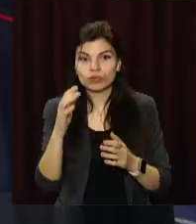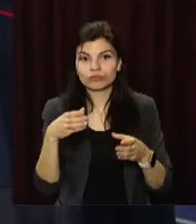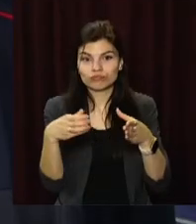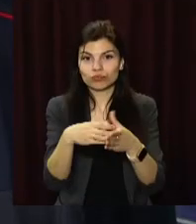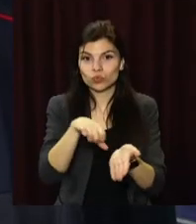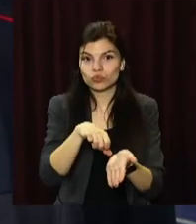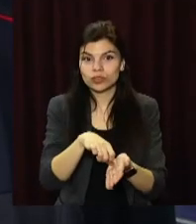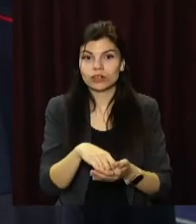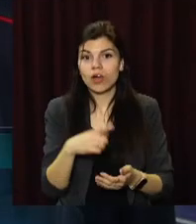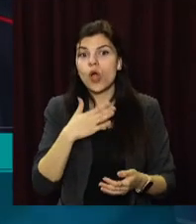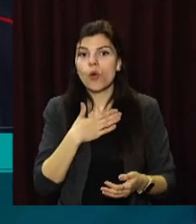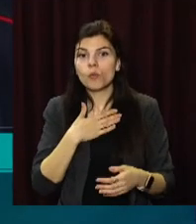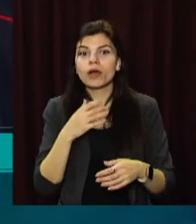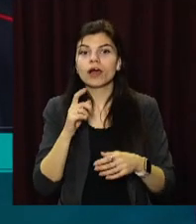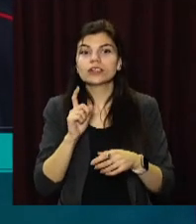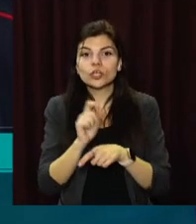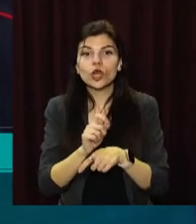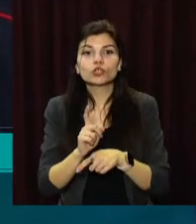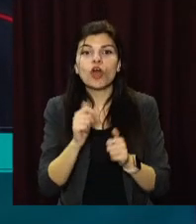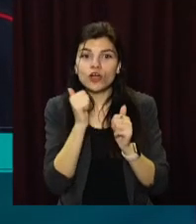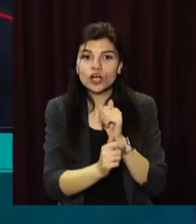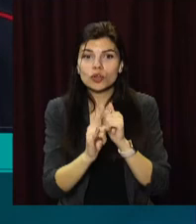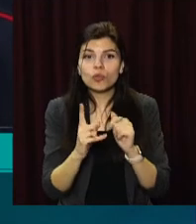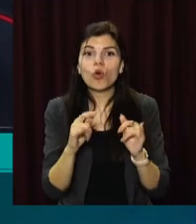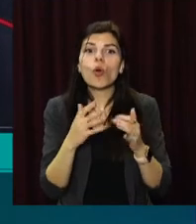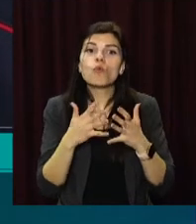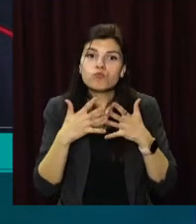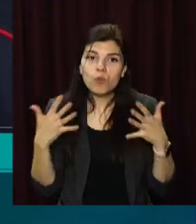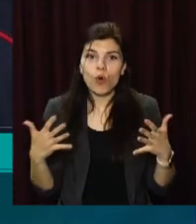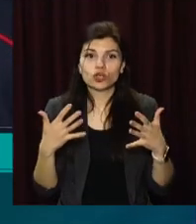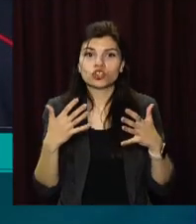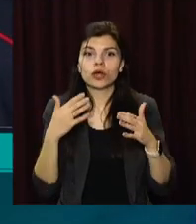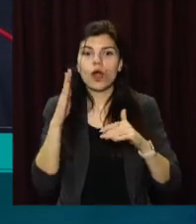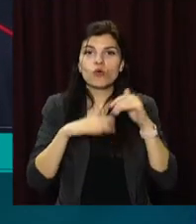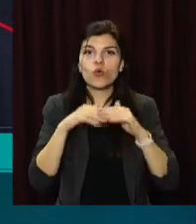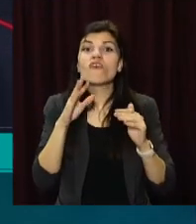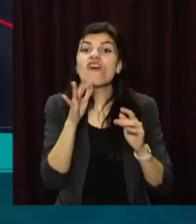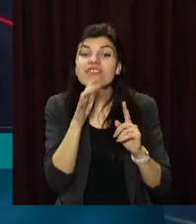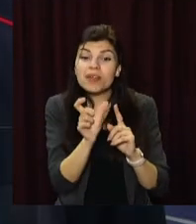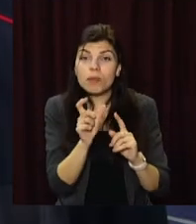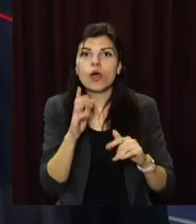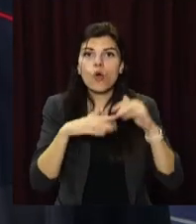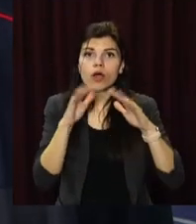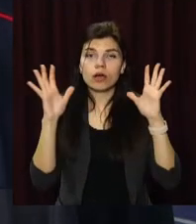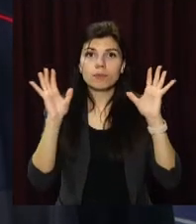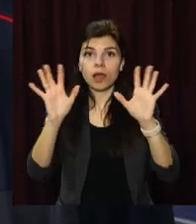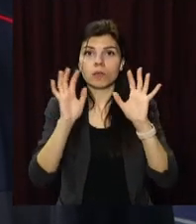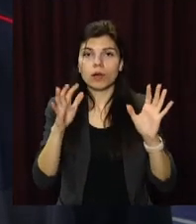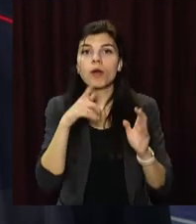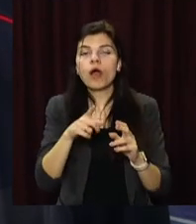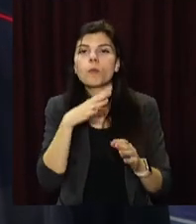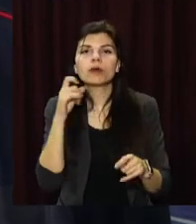задача – дати, щоб кожен дитина як можна більше раз коснувся м'яча в єдиницю часу. Тому багато упражнень направлені на